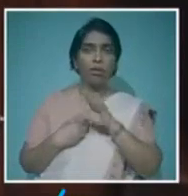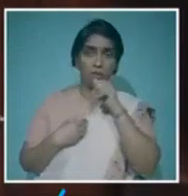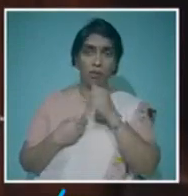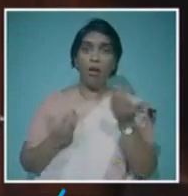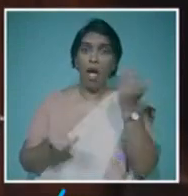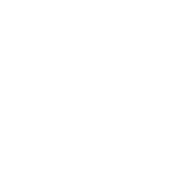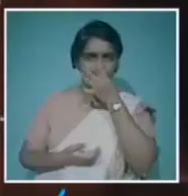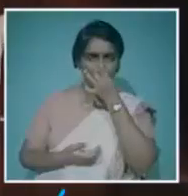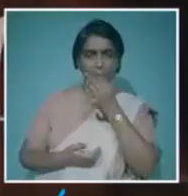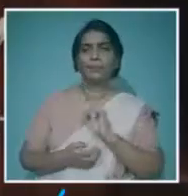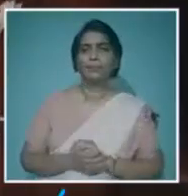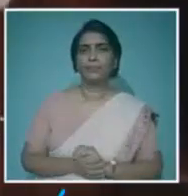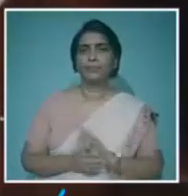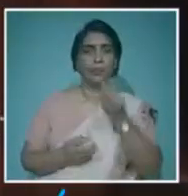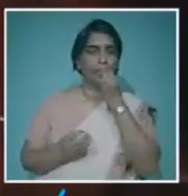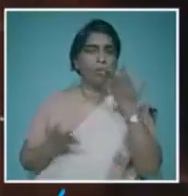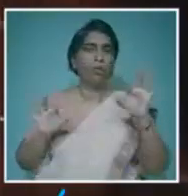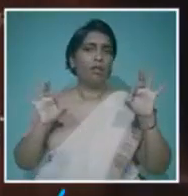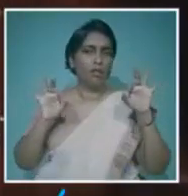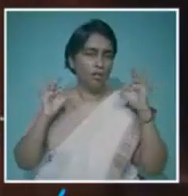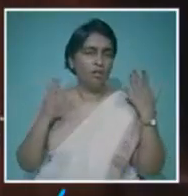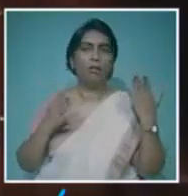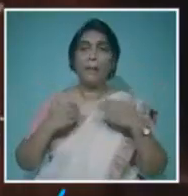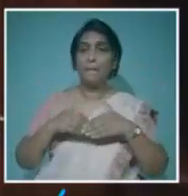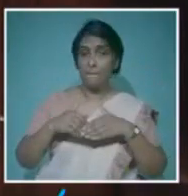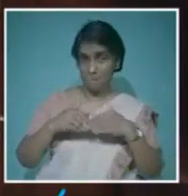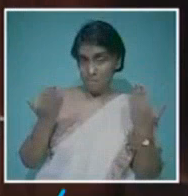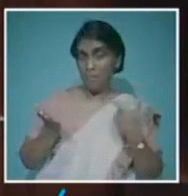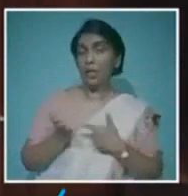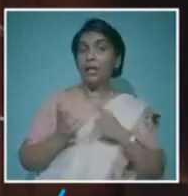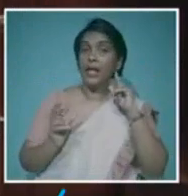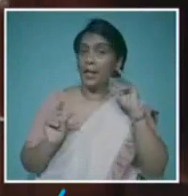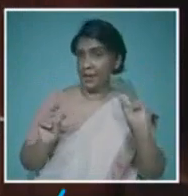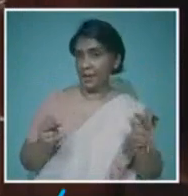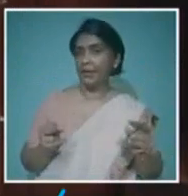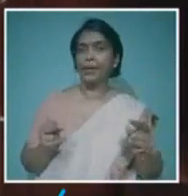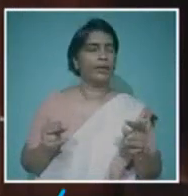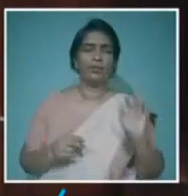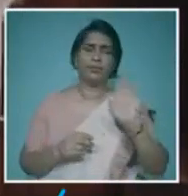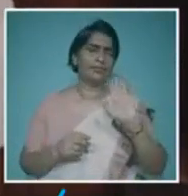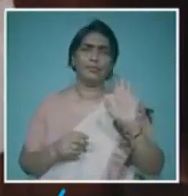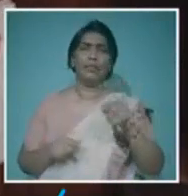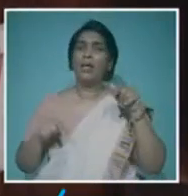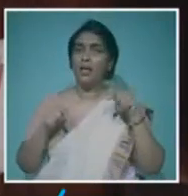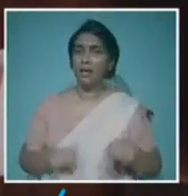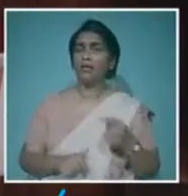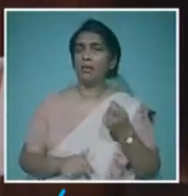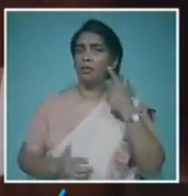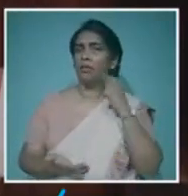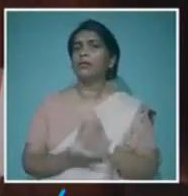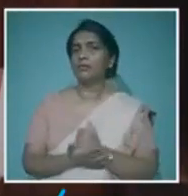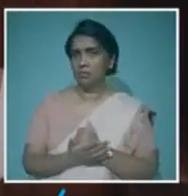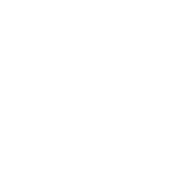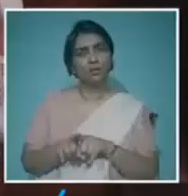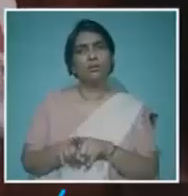අපහු එකතු කරනවා කියනවනේ. මන්ද පෝෂණයේ තියෙනවා නම් ඒක පත්තරේද ගියේ රේඩියෝ එකේද ගියේ එහෙම නෙවෙයි. අද තියෙන ආර්ථික තත්ත්වයත් එක්ක